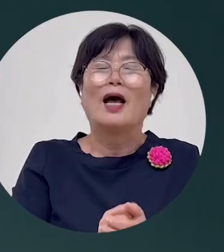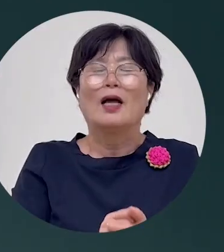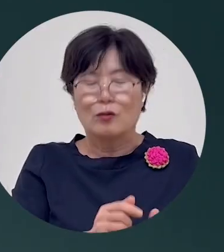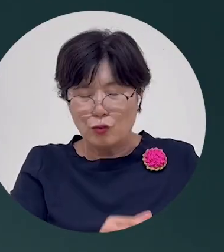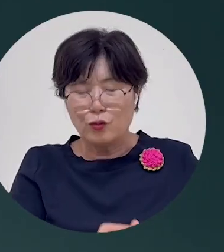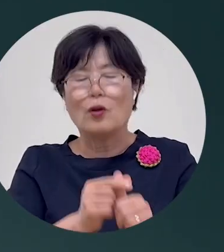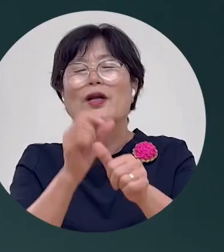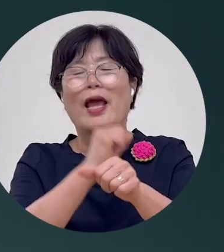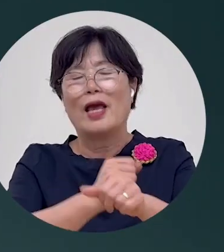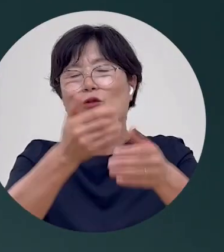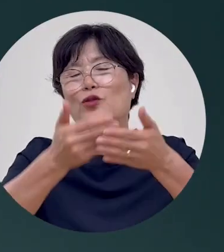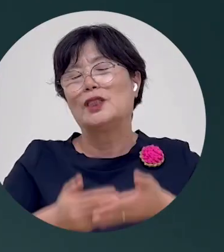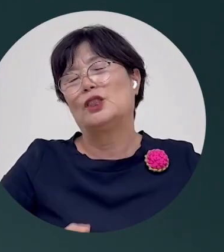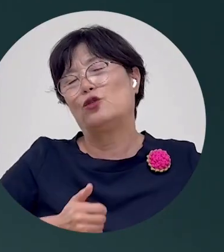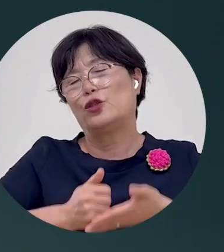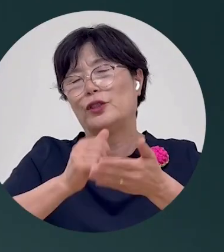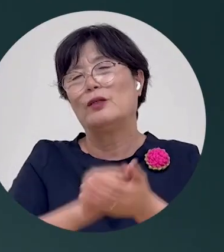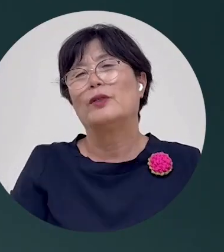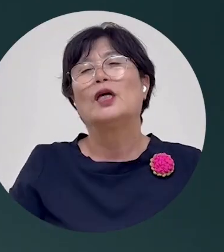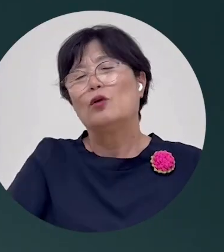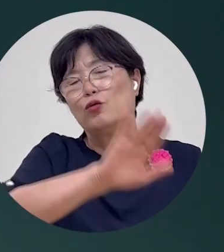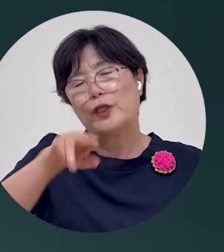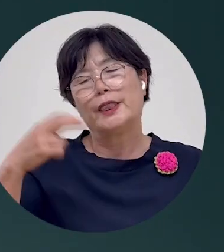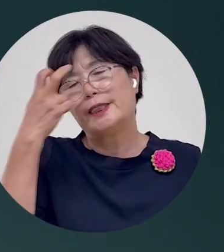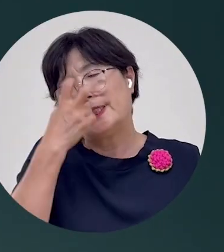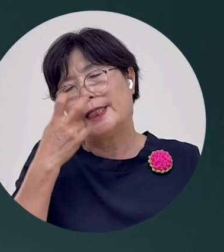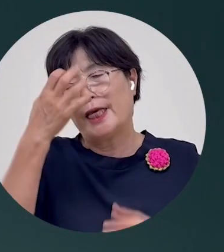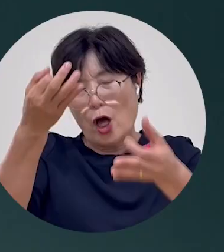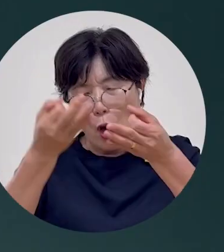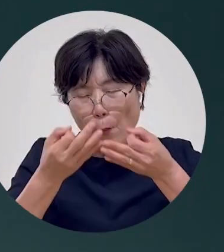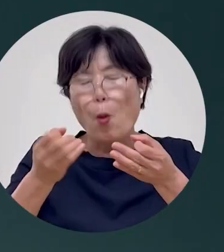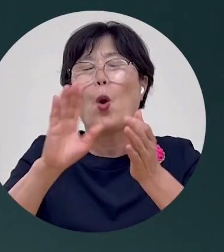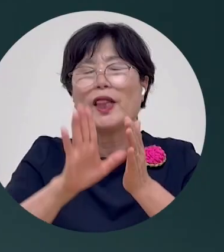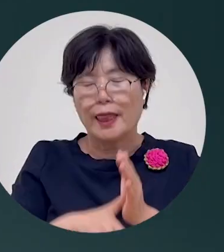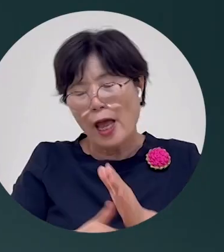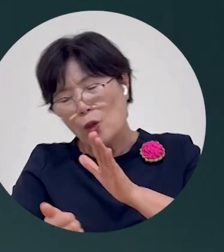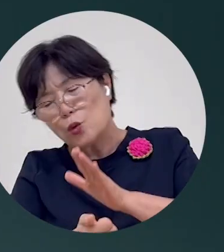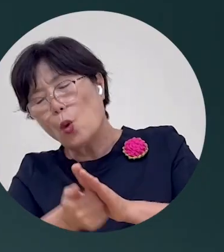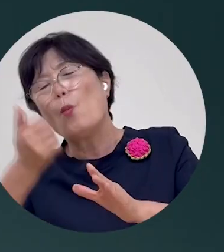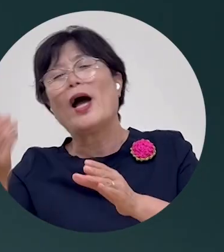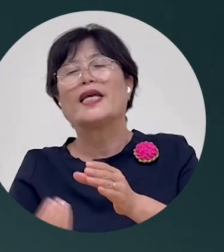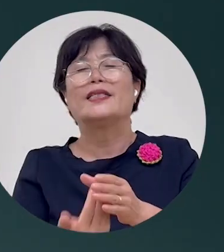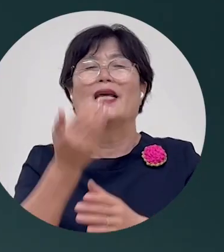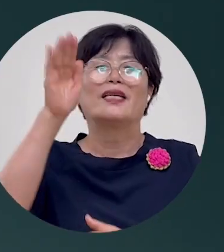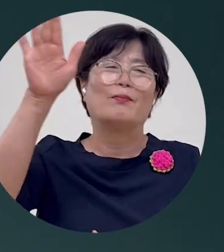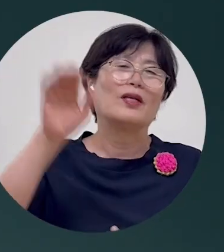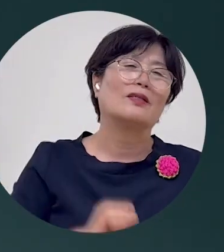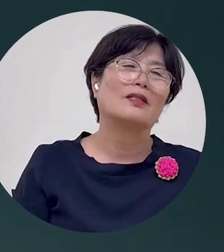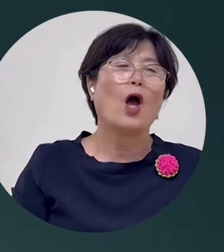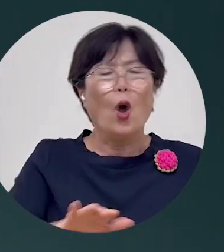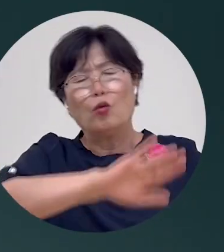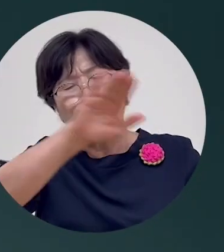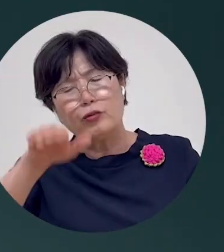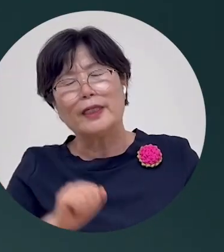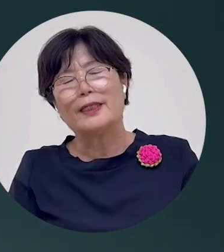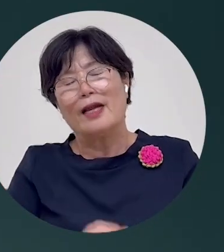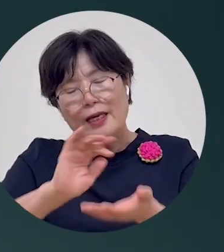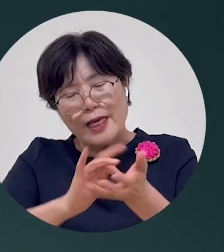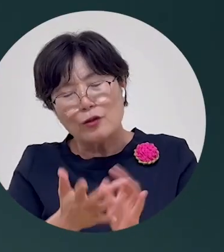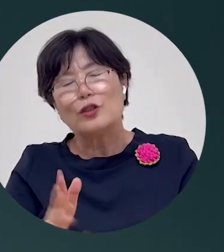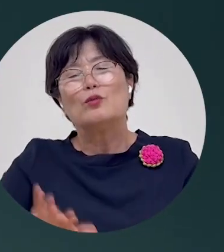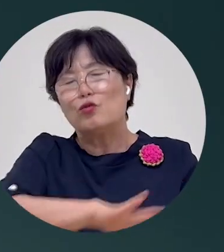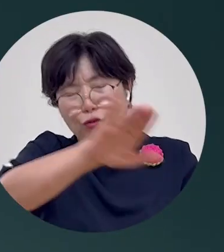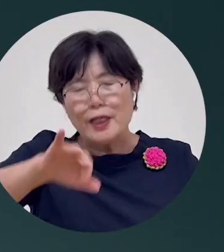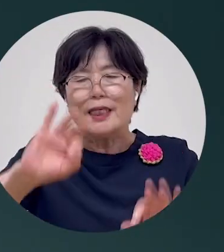우리 예수님이 우리를 지켜볼 때 우리에게는 소망이 생깁니다. 예수님이 우리를 지켜볼 때 우리에게 소망이 생기는